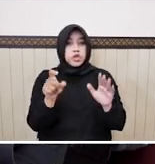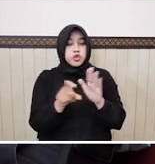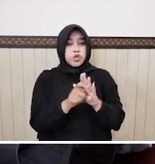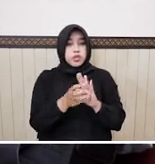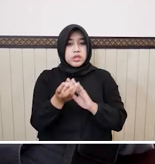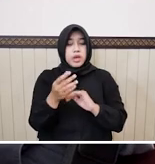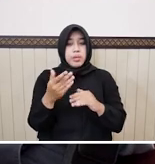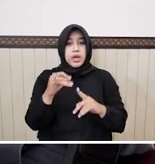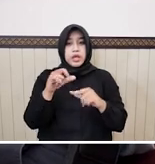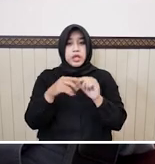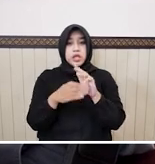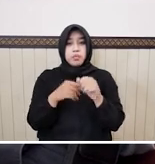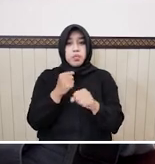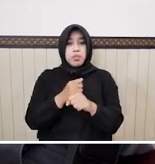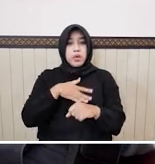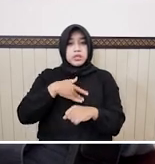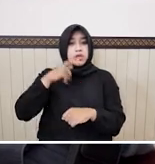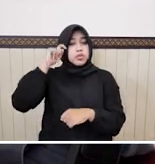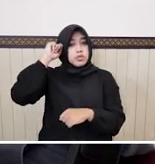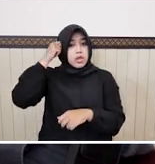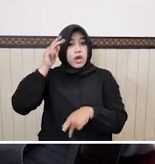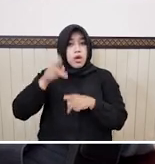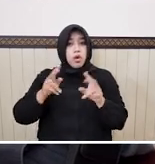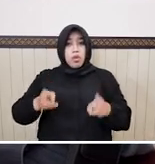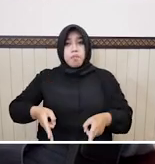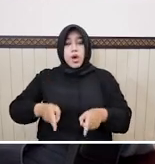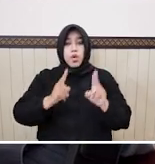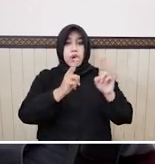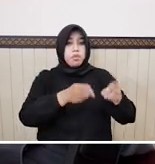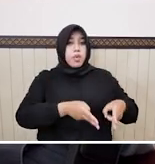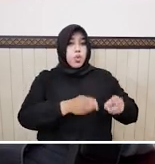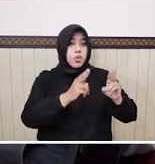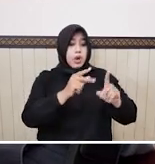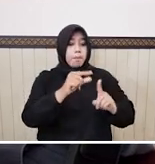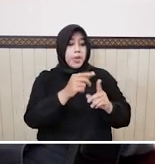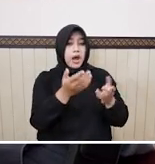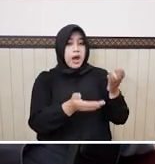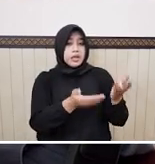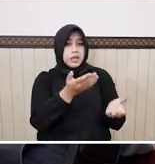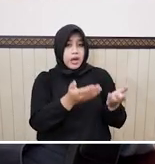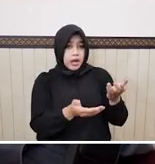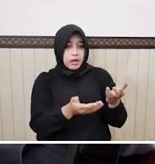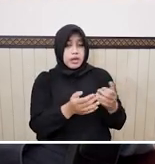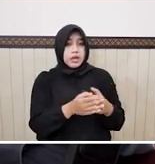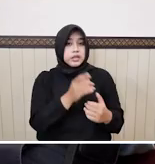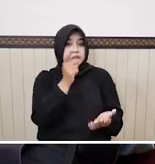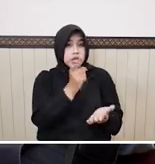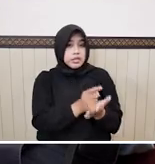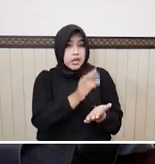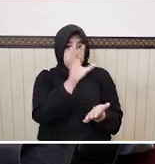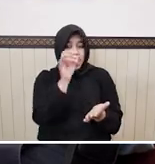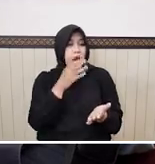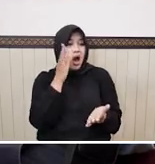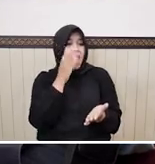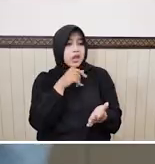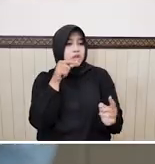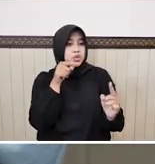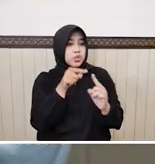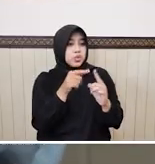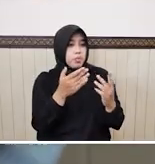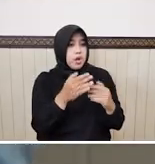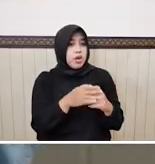Mbak Ipung akan kesulitan ketika kemudian bangunan-bangunan pengadilan termasuk Caveman dan sebagainya dengan alasan supaya